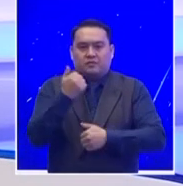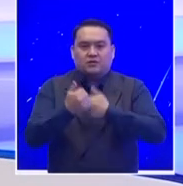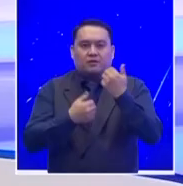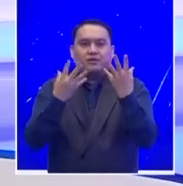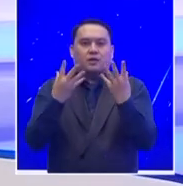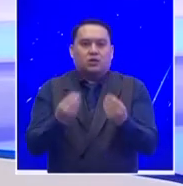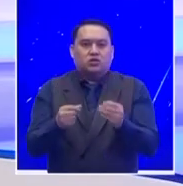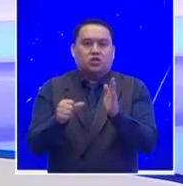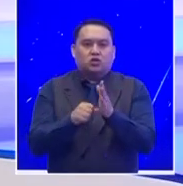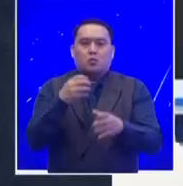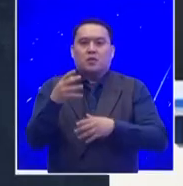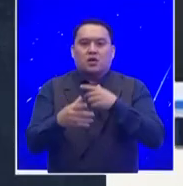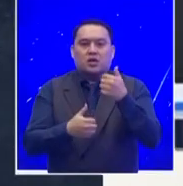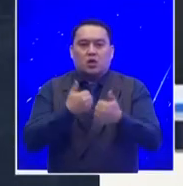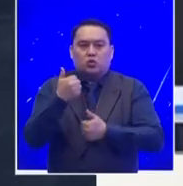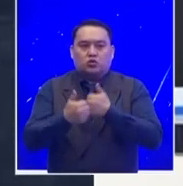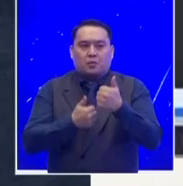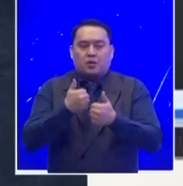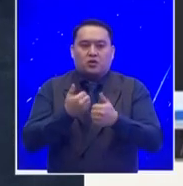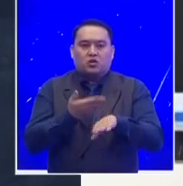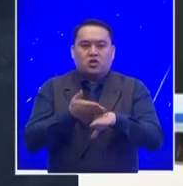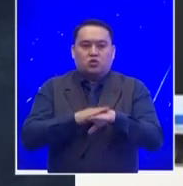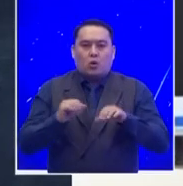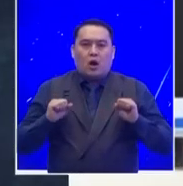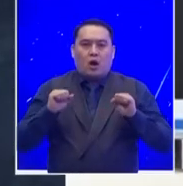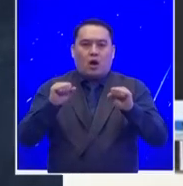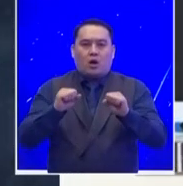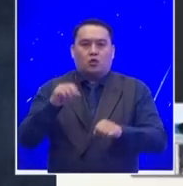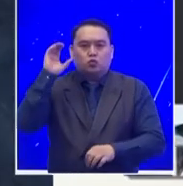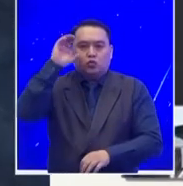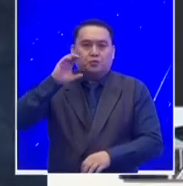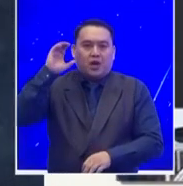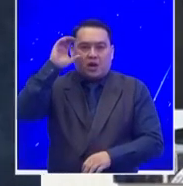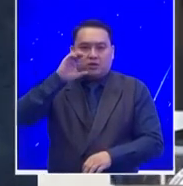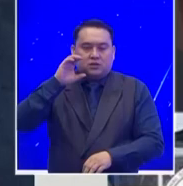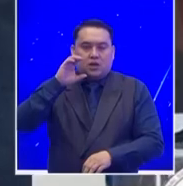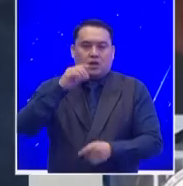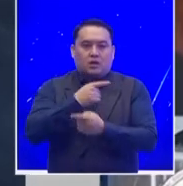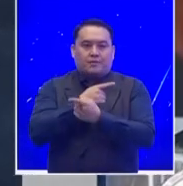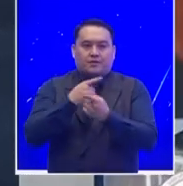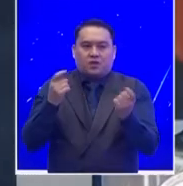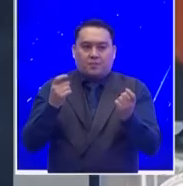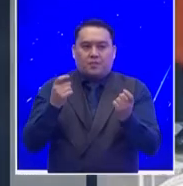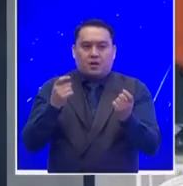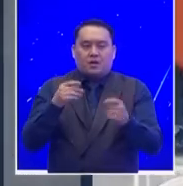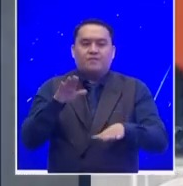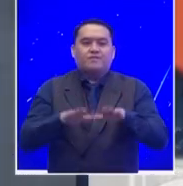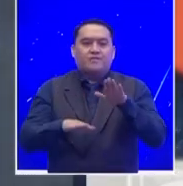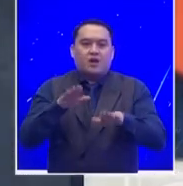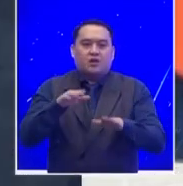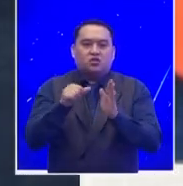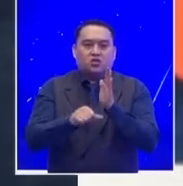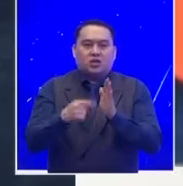соревновательный день 6-го международного чемпионата по тяжелой атлетике в столице Узбекистана, сообщает Олимпик КЗ. В весовой категории